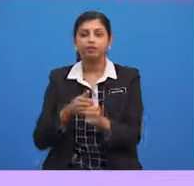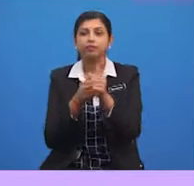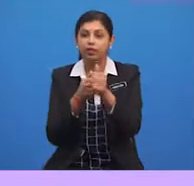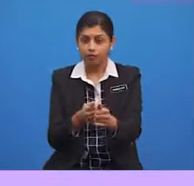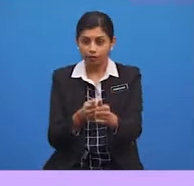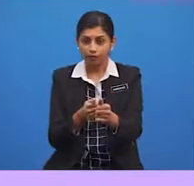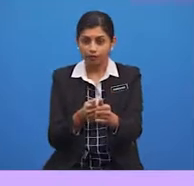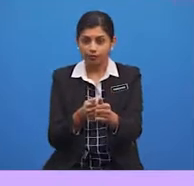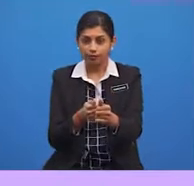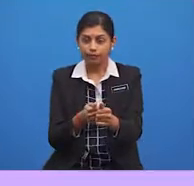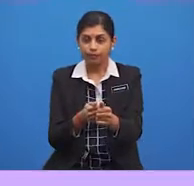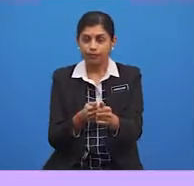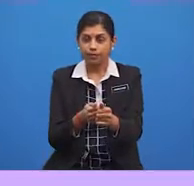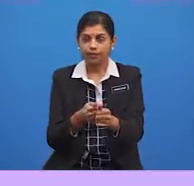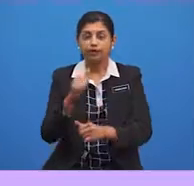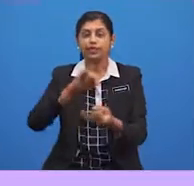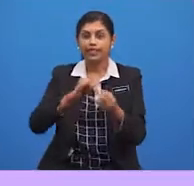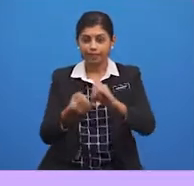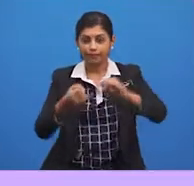berdasarkan kepelbagaian iklim,